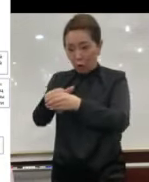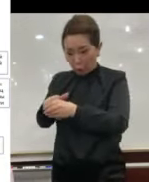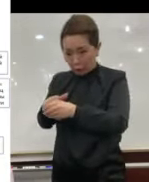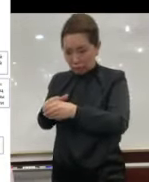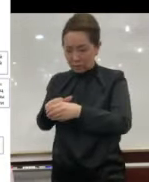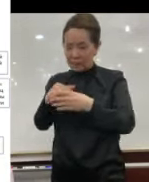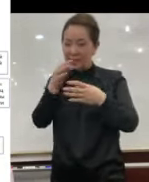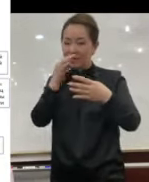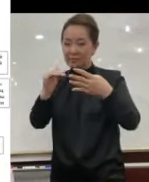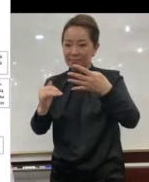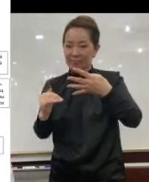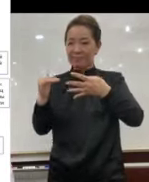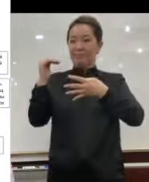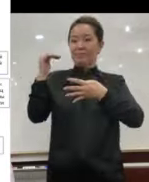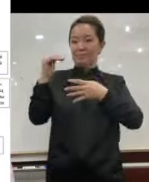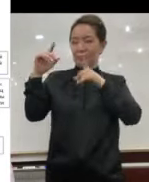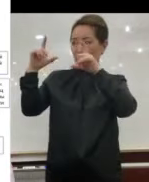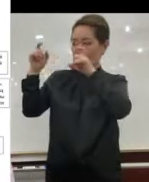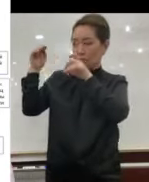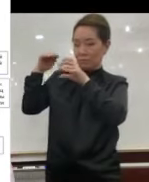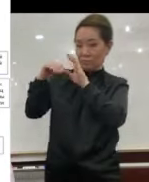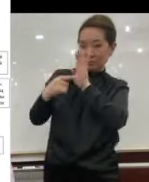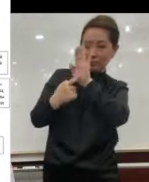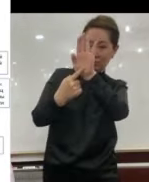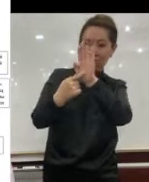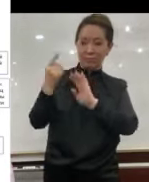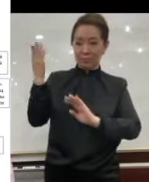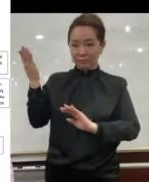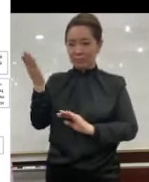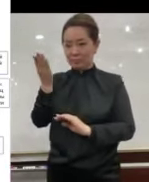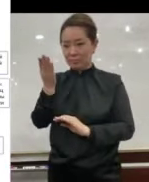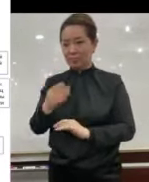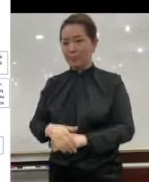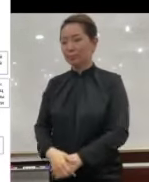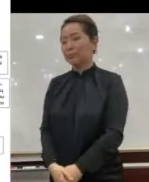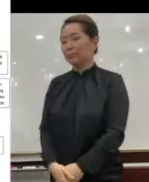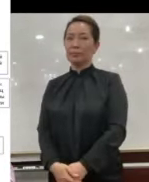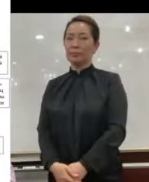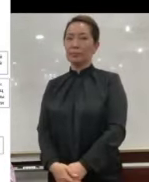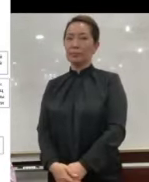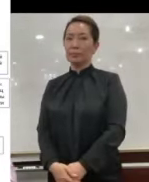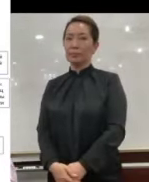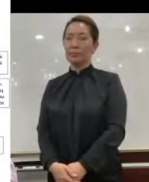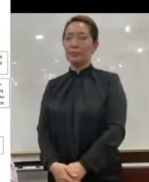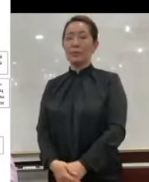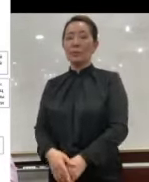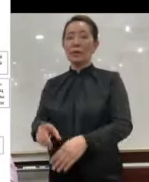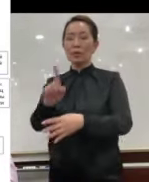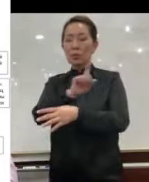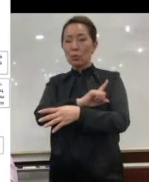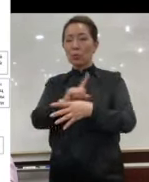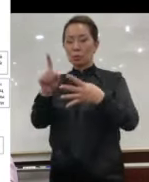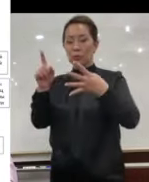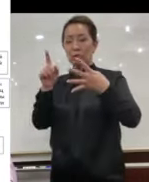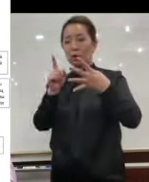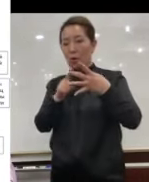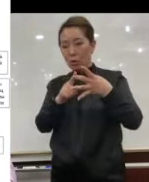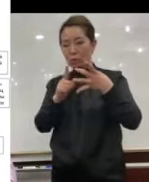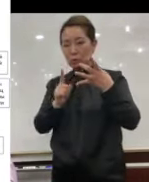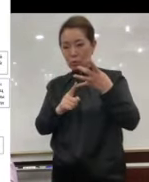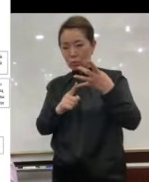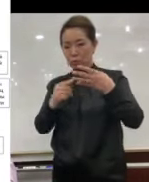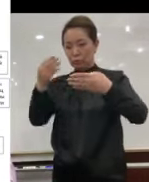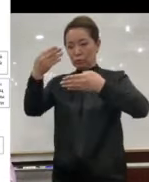түрүүнд нь дээш нь гаргаж тавьсан байна. За үрдэн 242-ыг доотлолт